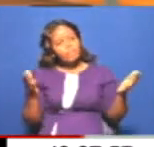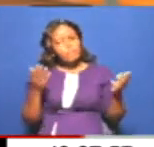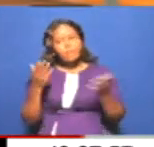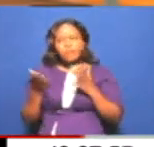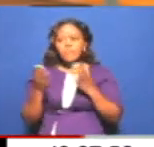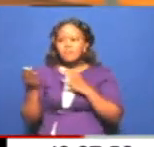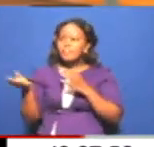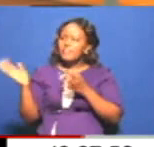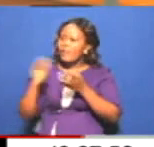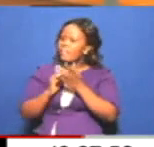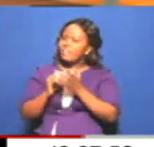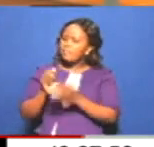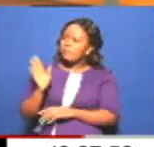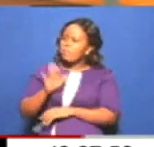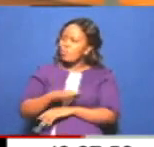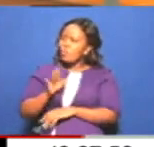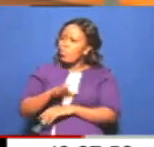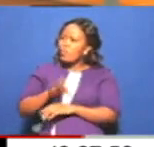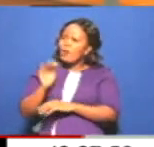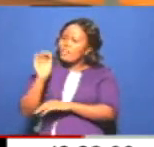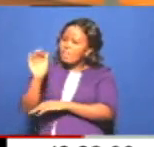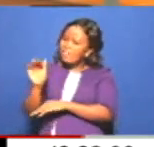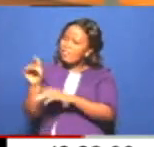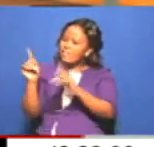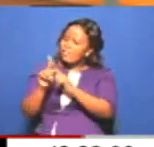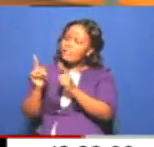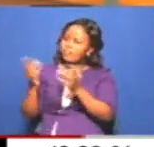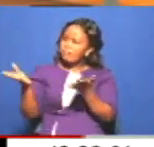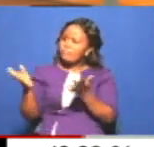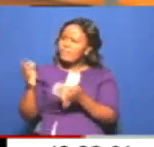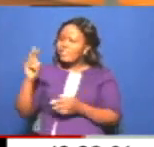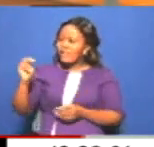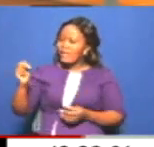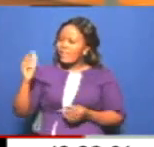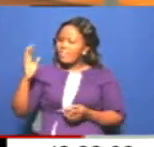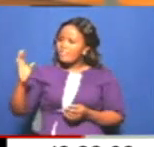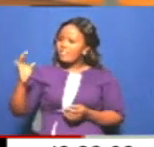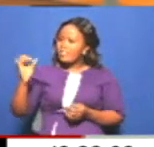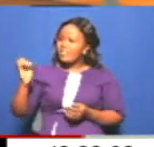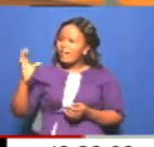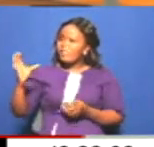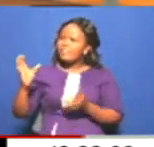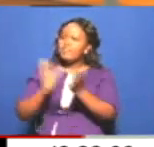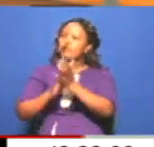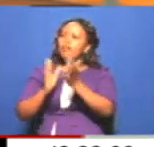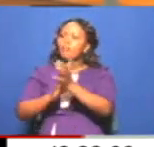nikimshirikisha Sylvia kwenye swala hilo. Tume ya NCAC imependekeza kwamba